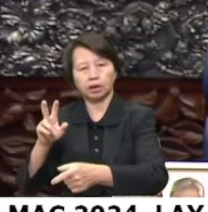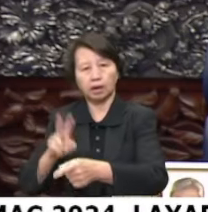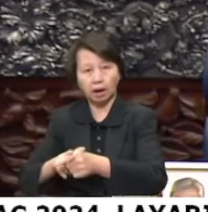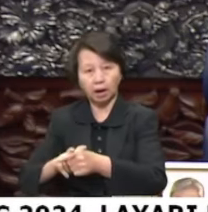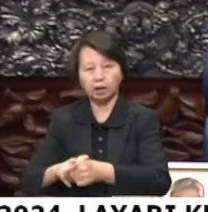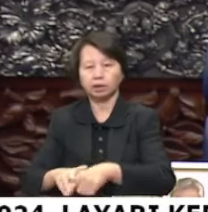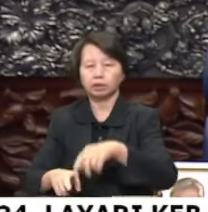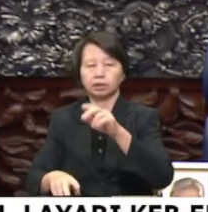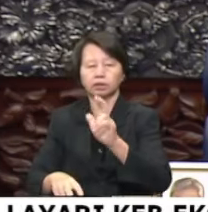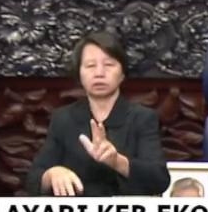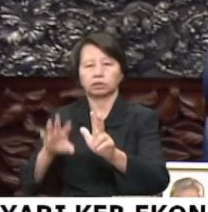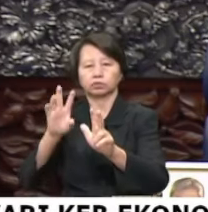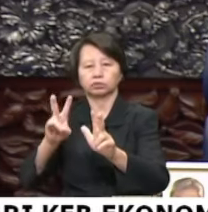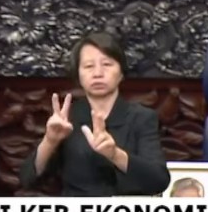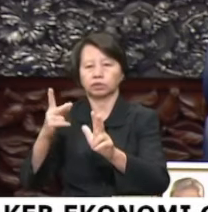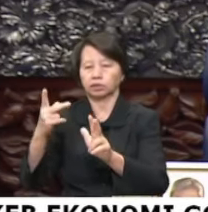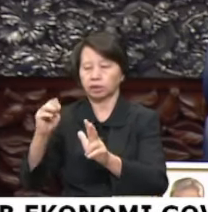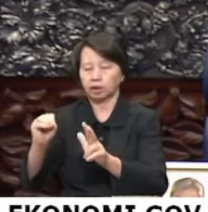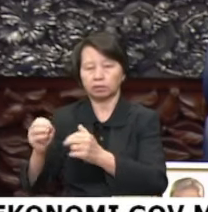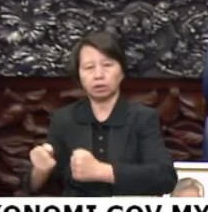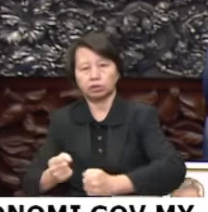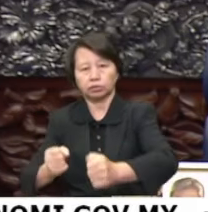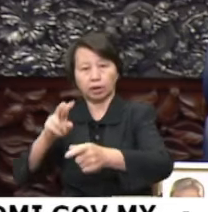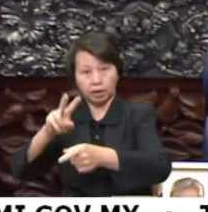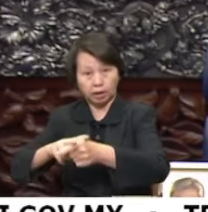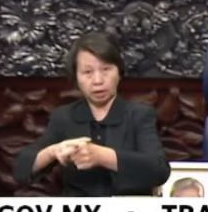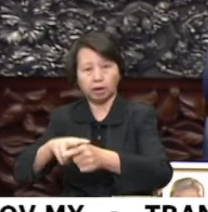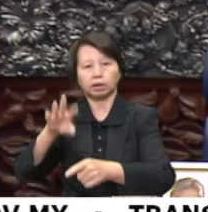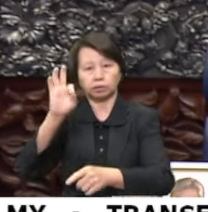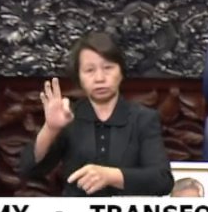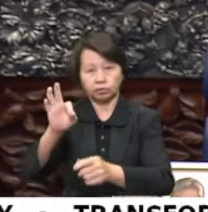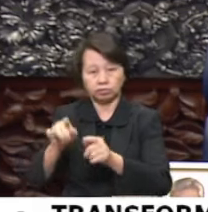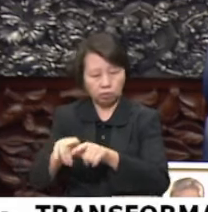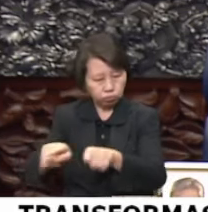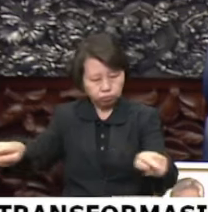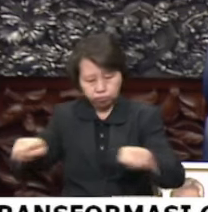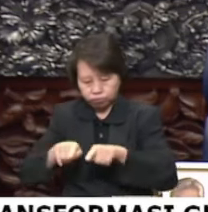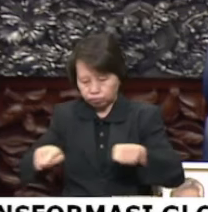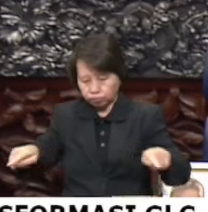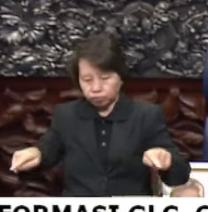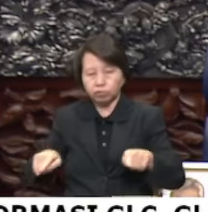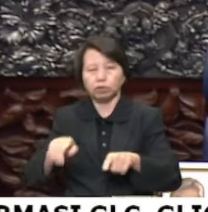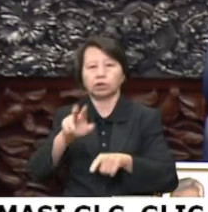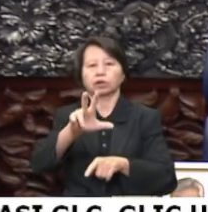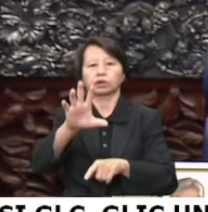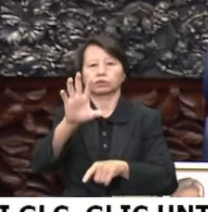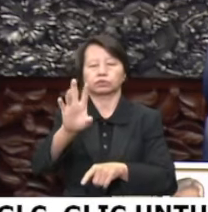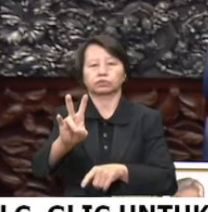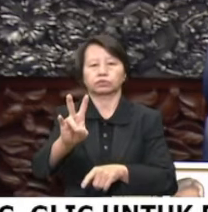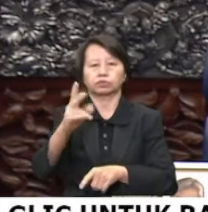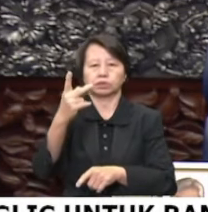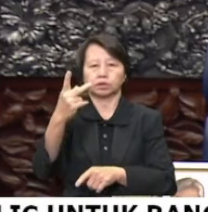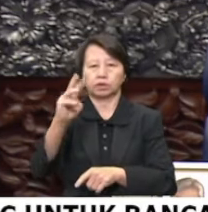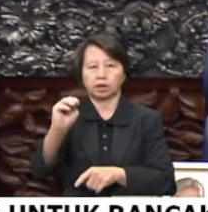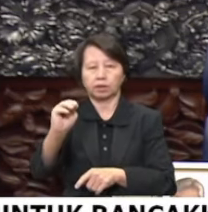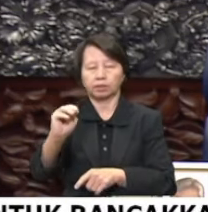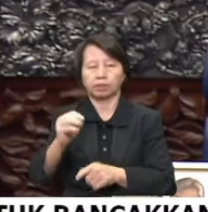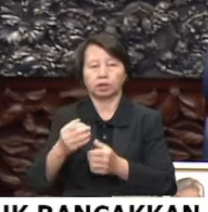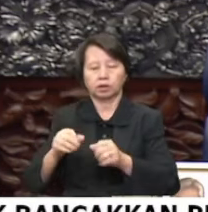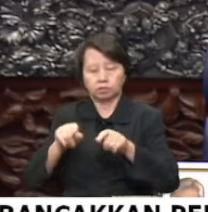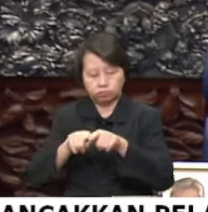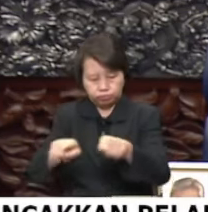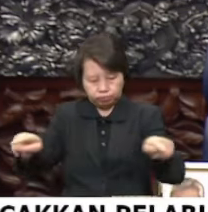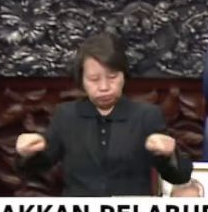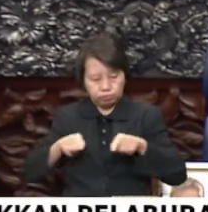37.25 km. Sungai ini mempunyai 9 anak sungai dengan jumlah panjang 37 km. Antara anak